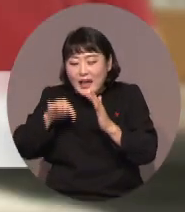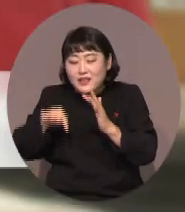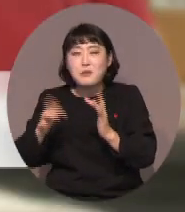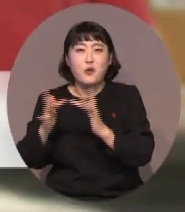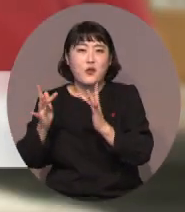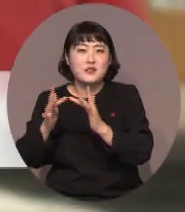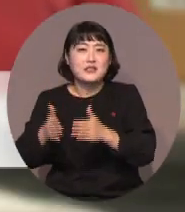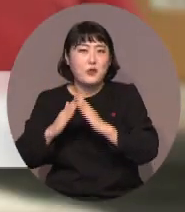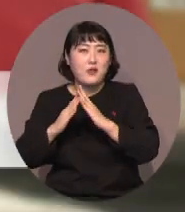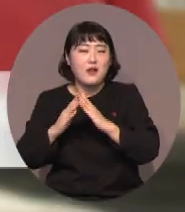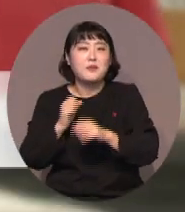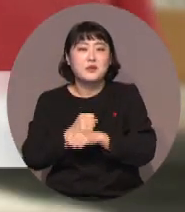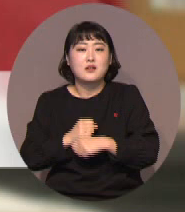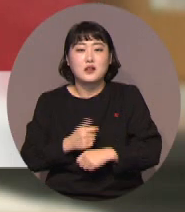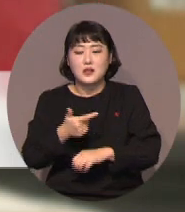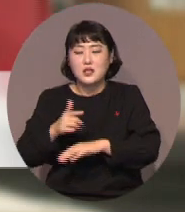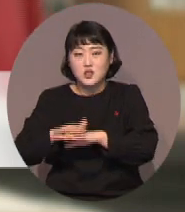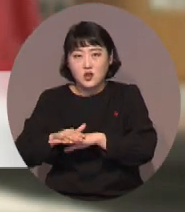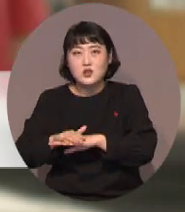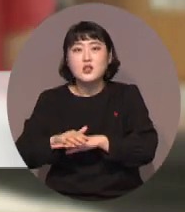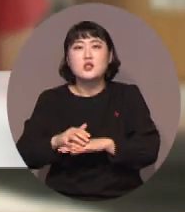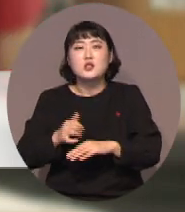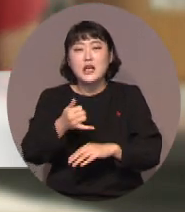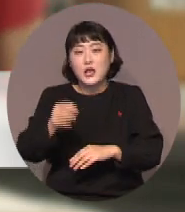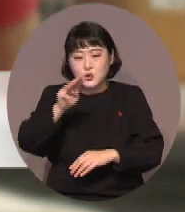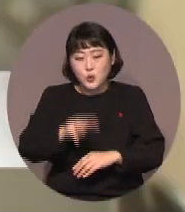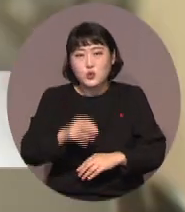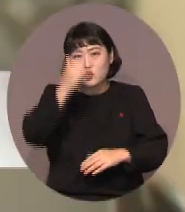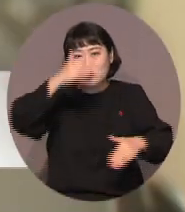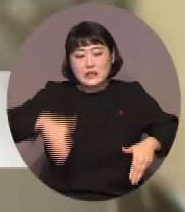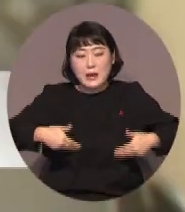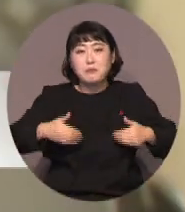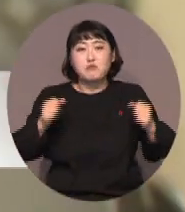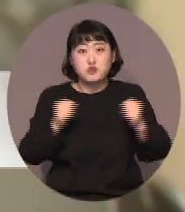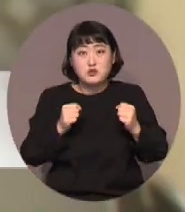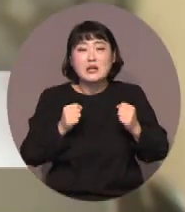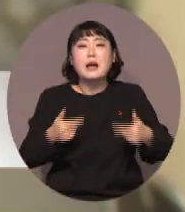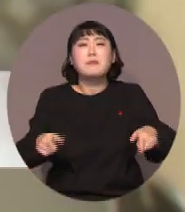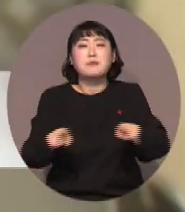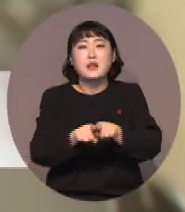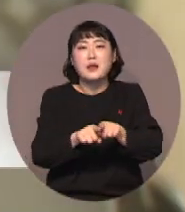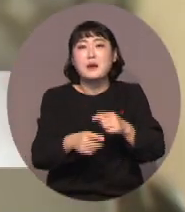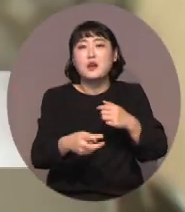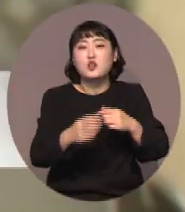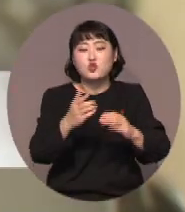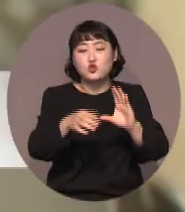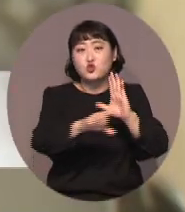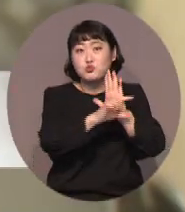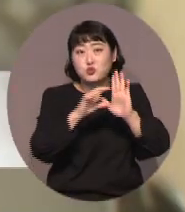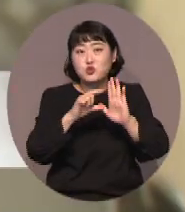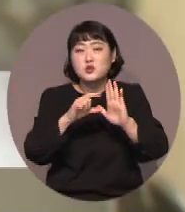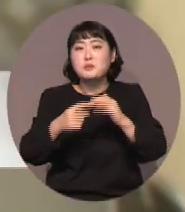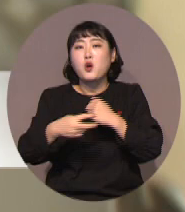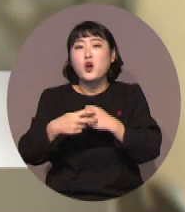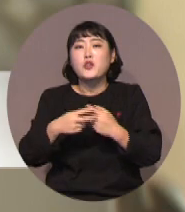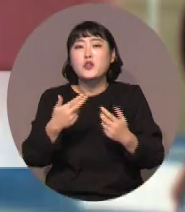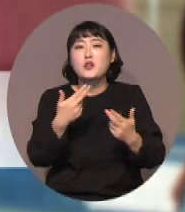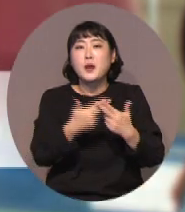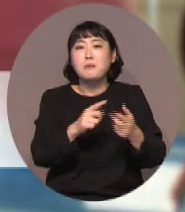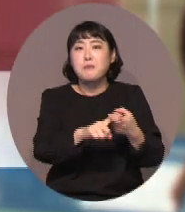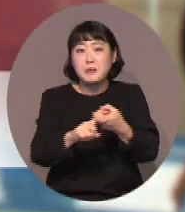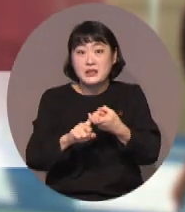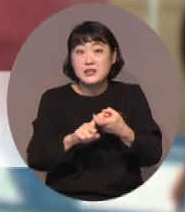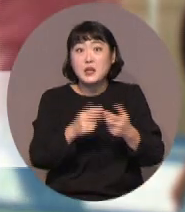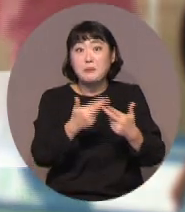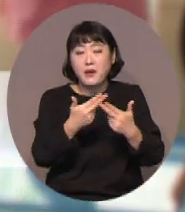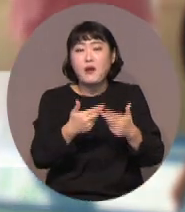대전시와 세종시 충청남북도는 대전에서 중부권 병원 협의체와 업무협약을 체결하고 9개